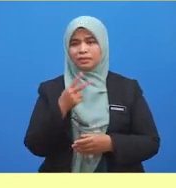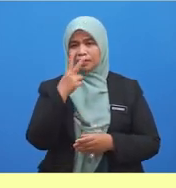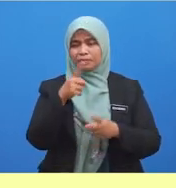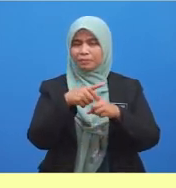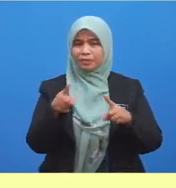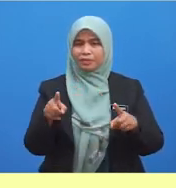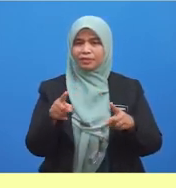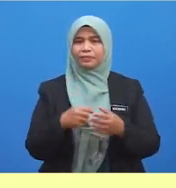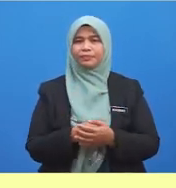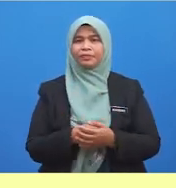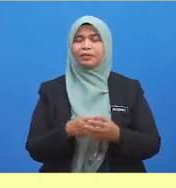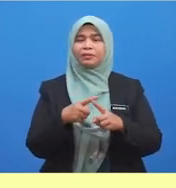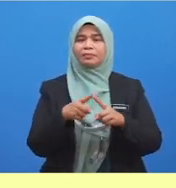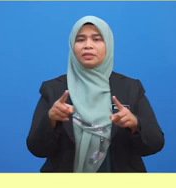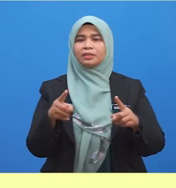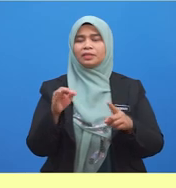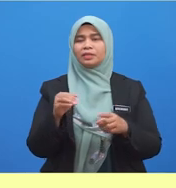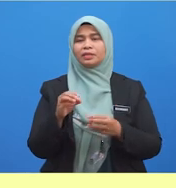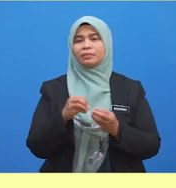Mari kita lihat perbezaannya pula.